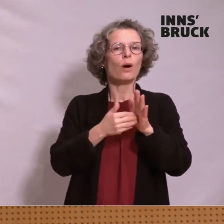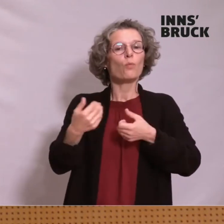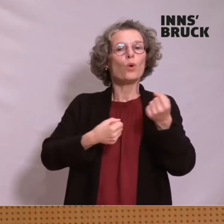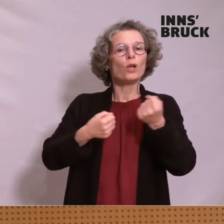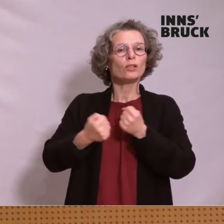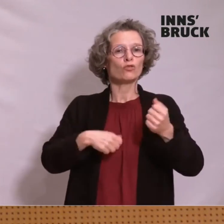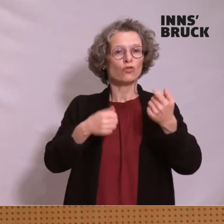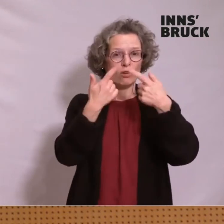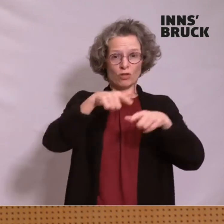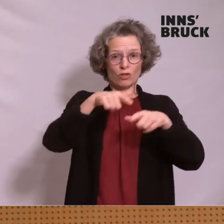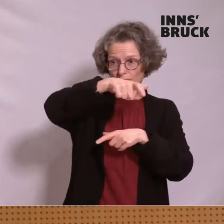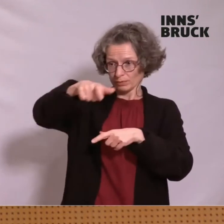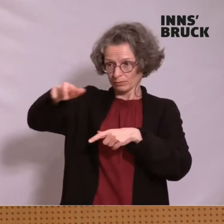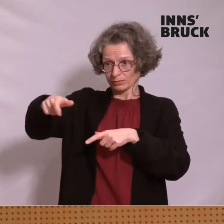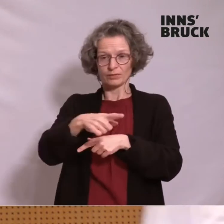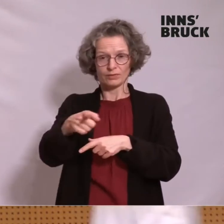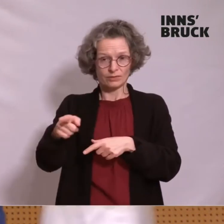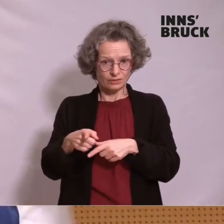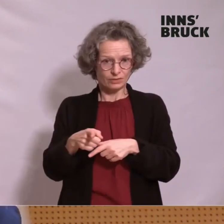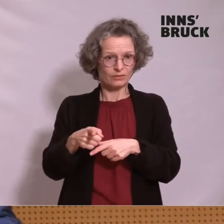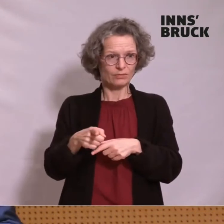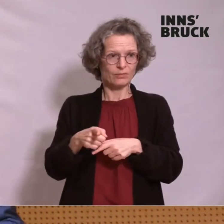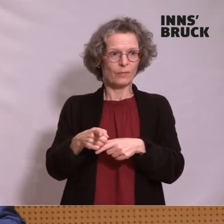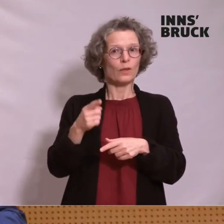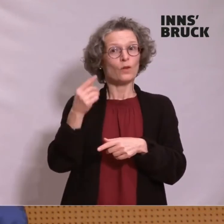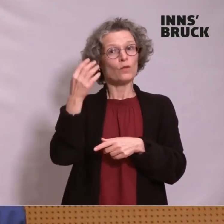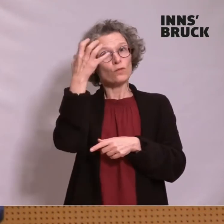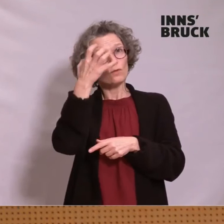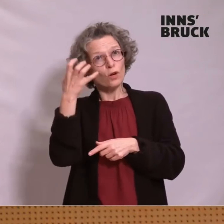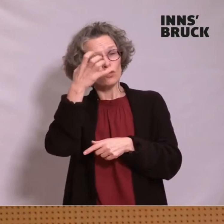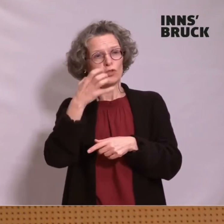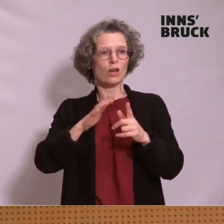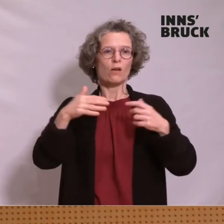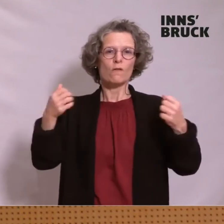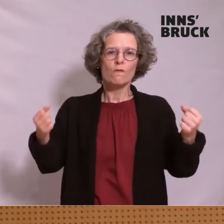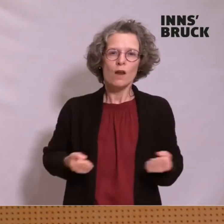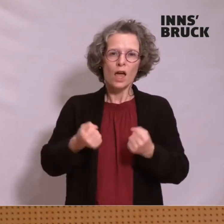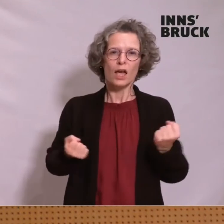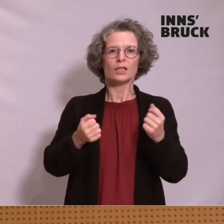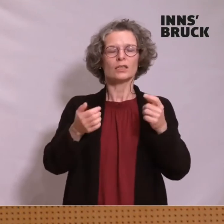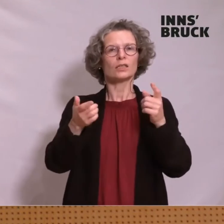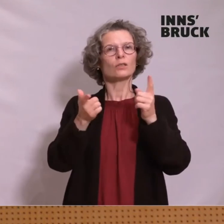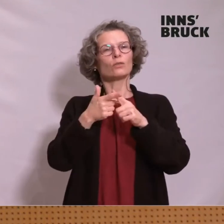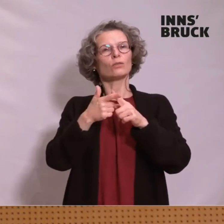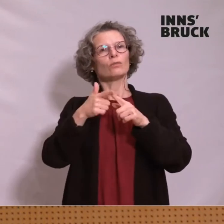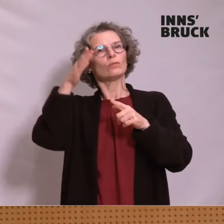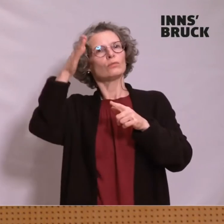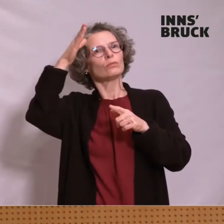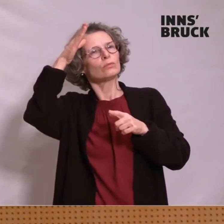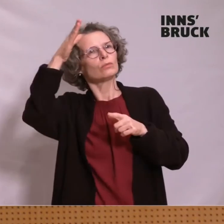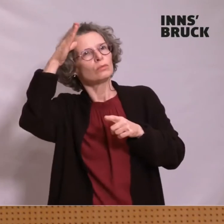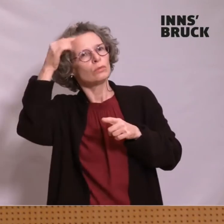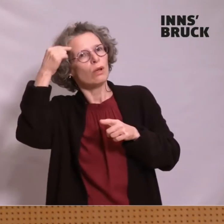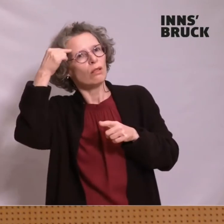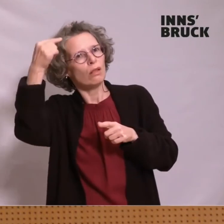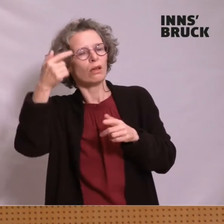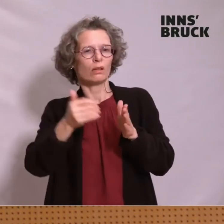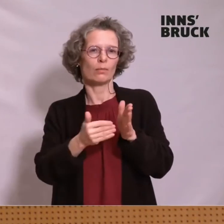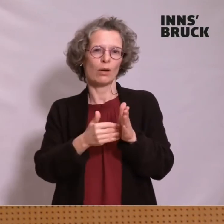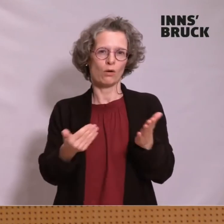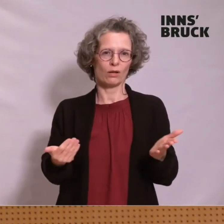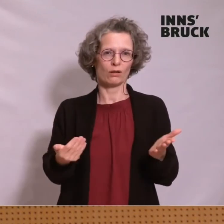Entscheidungsträgerinnen, Vorstellungskraft, Fleiß und Visionen. Dazu braucht man vor